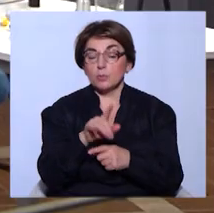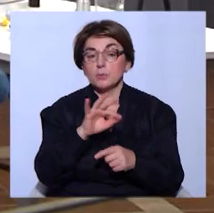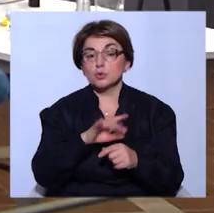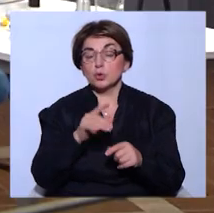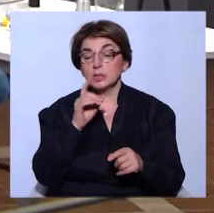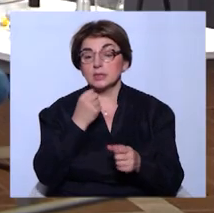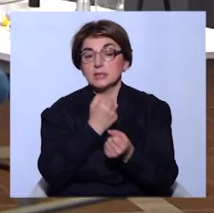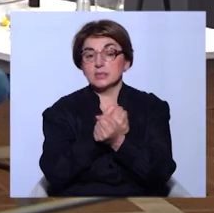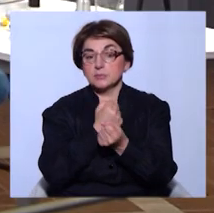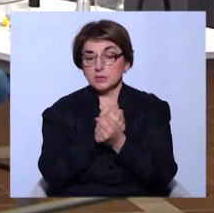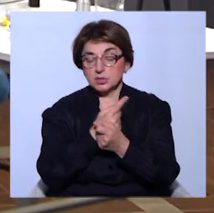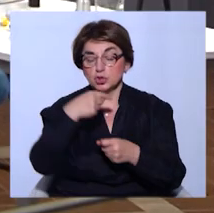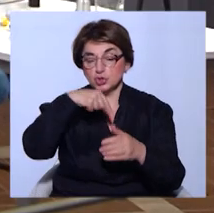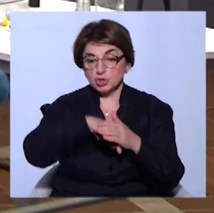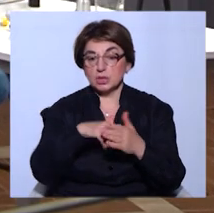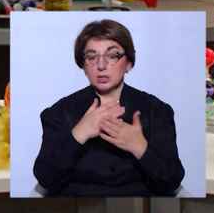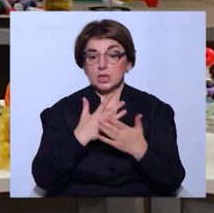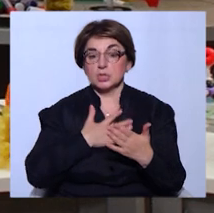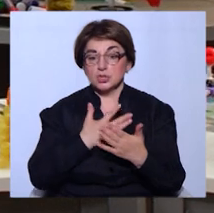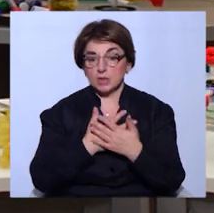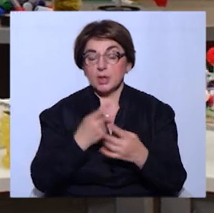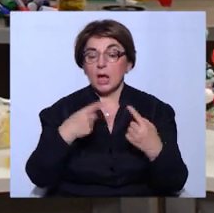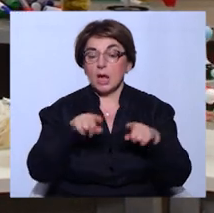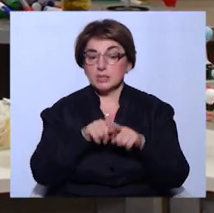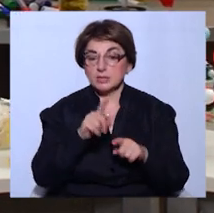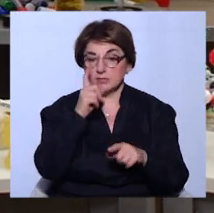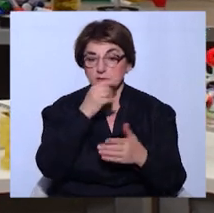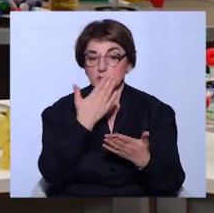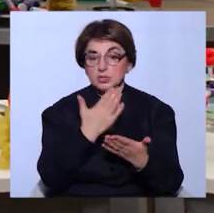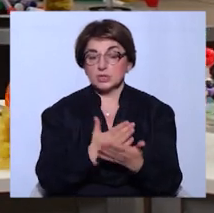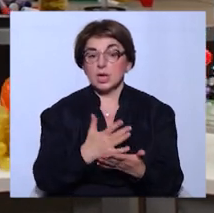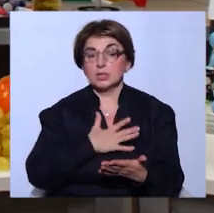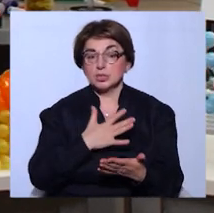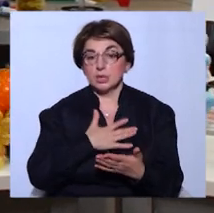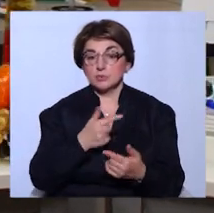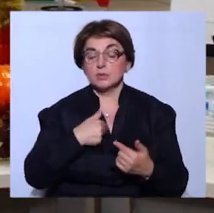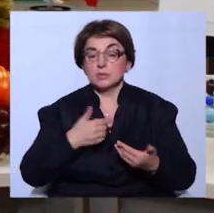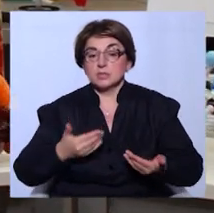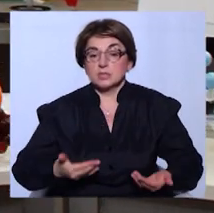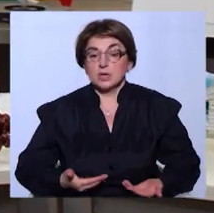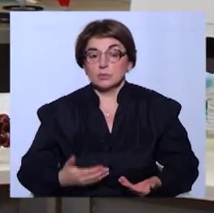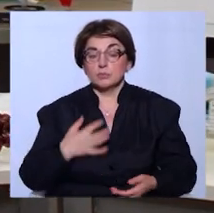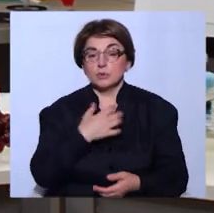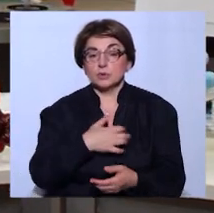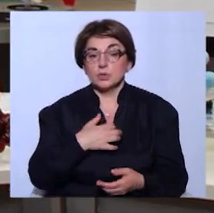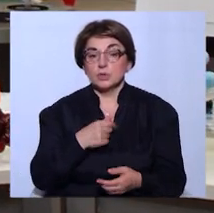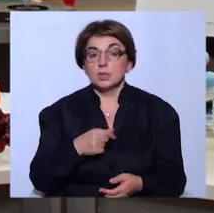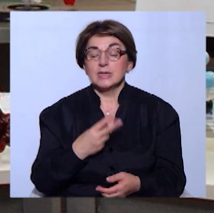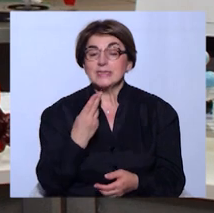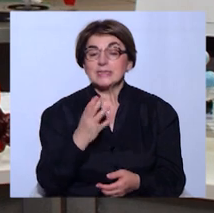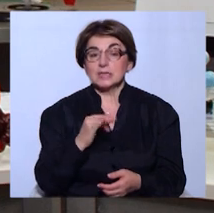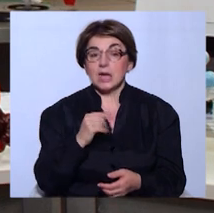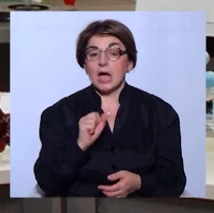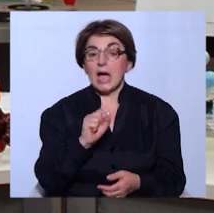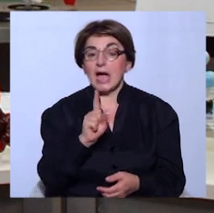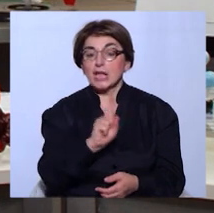შეიცავს, ძმარიც ასევე და ჩვენ სასიცოცხლო მნიშვნელოვან ცილაში აზოტის ატომები შედის და შეიძლება